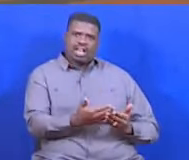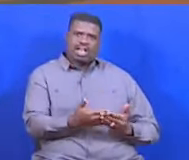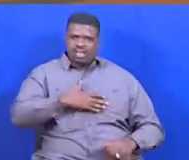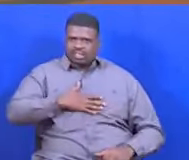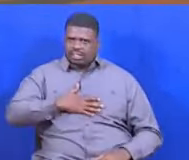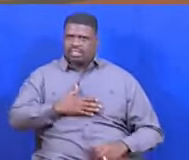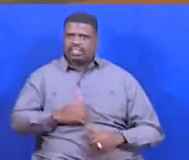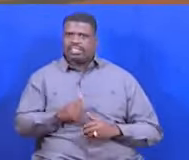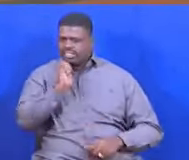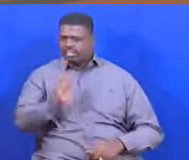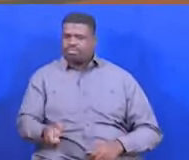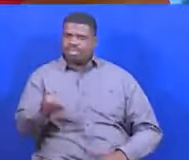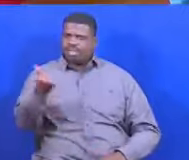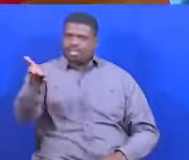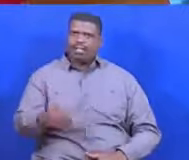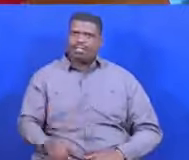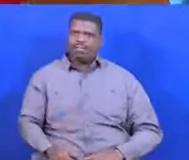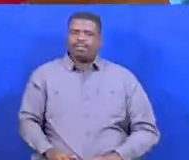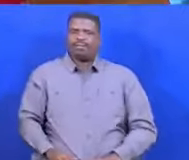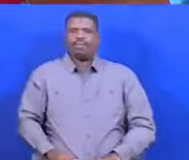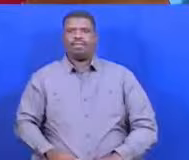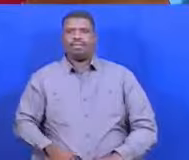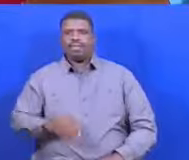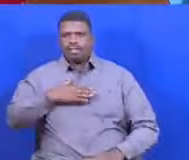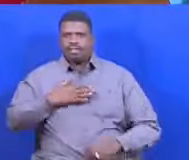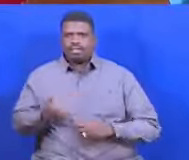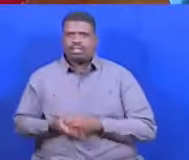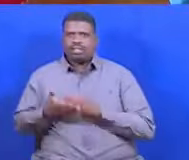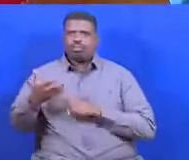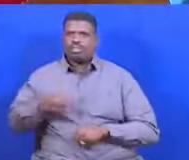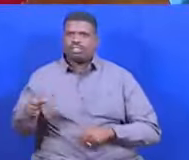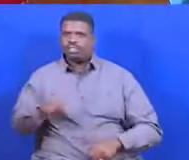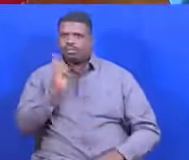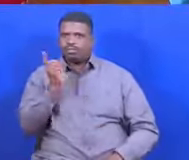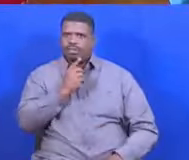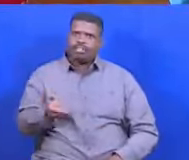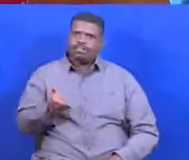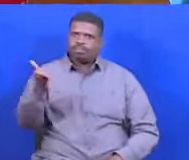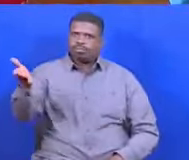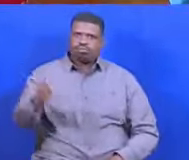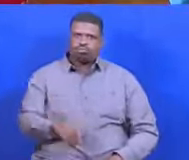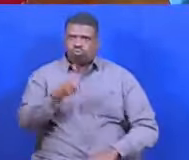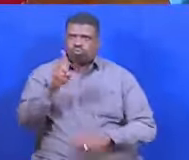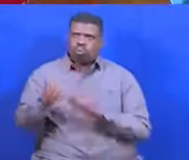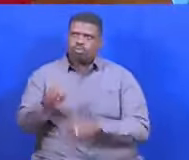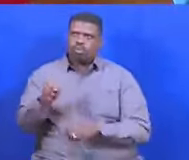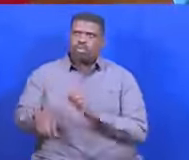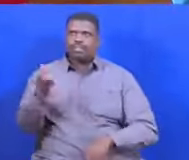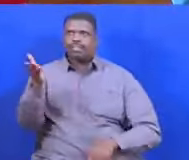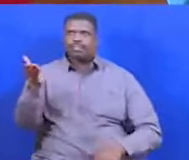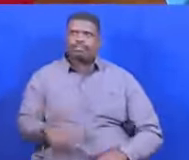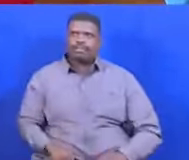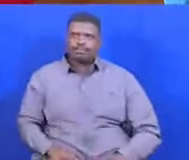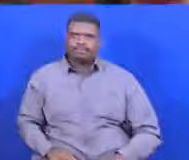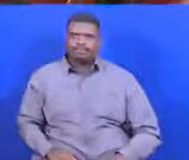Mheshimiwa Spika. Asante sana Mheshimiwa Naibu Waziri kwa majibu kwa maswali ya Mheshimiwa Wabunge.